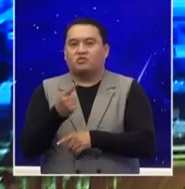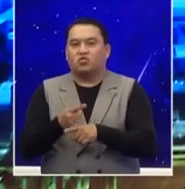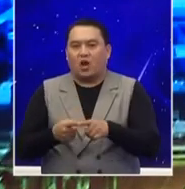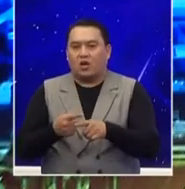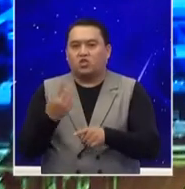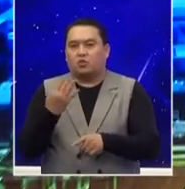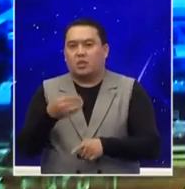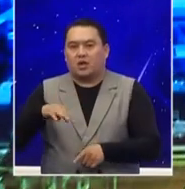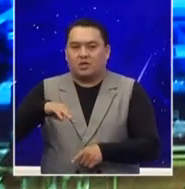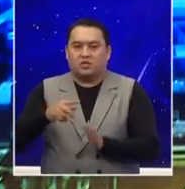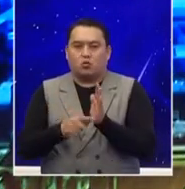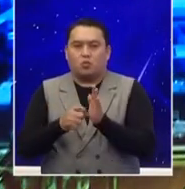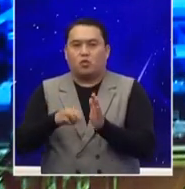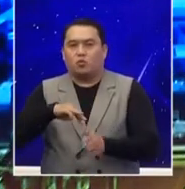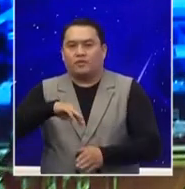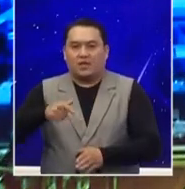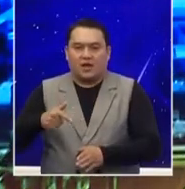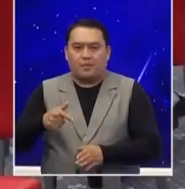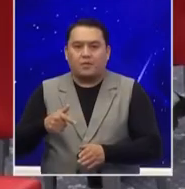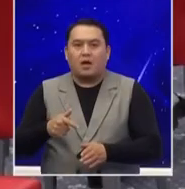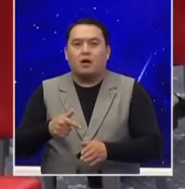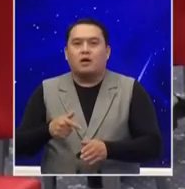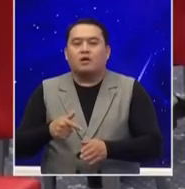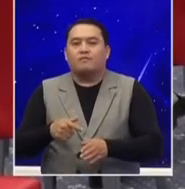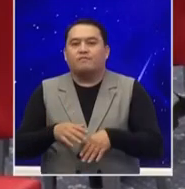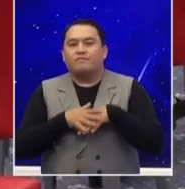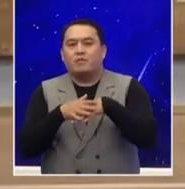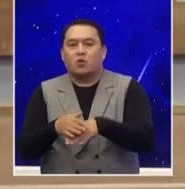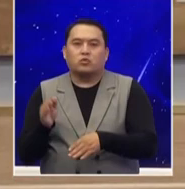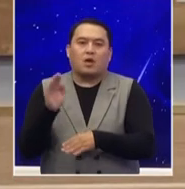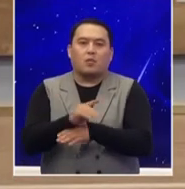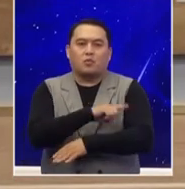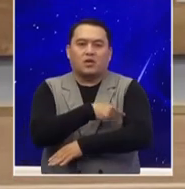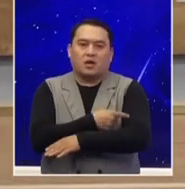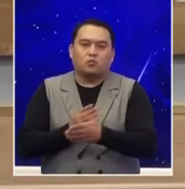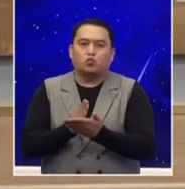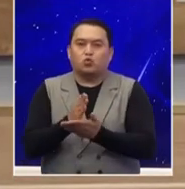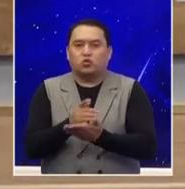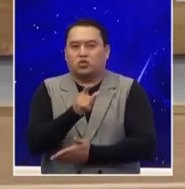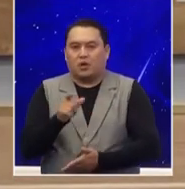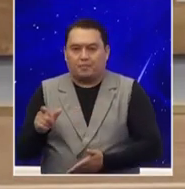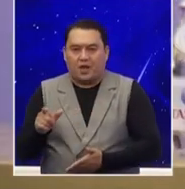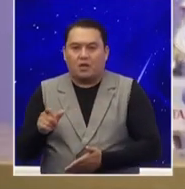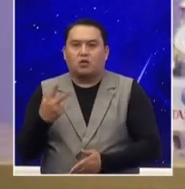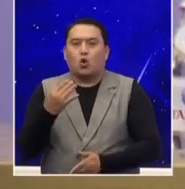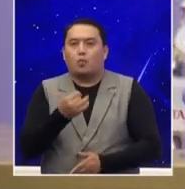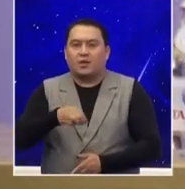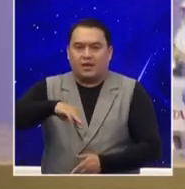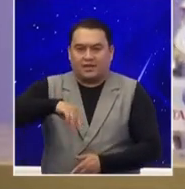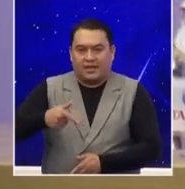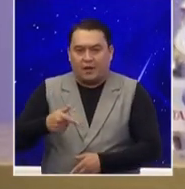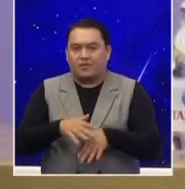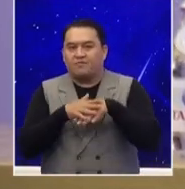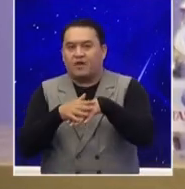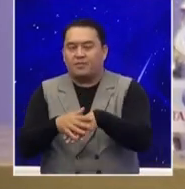частности 4 миллиарда 700 миллионов пошли на выплату надбавок медицинским работникам более 3 миллиардов тенге